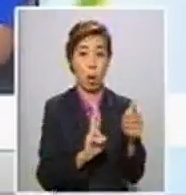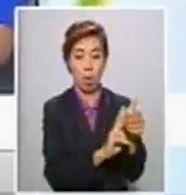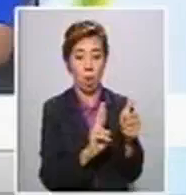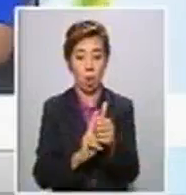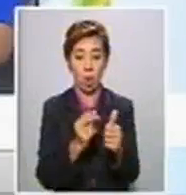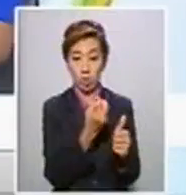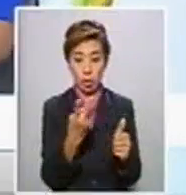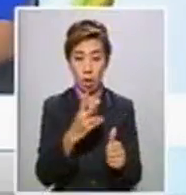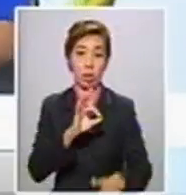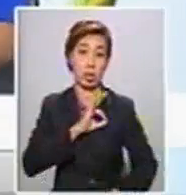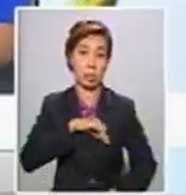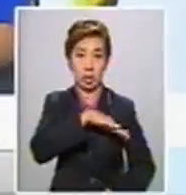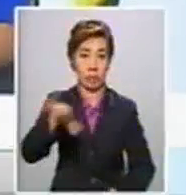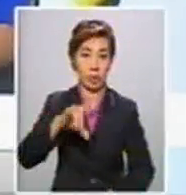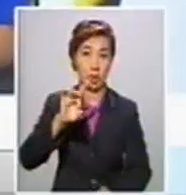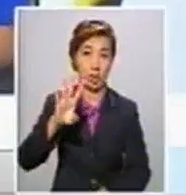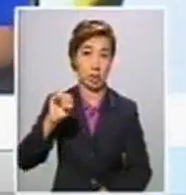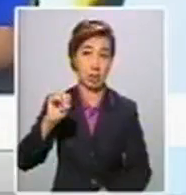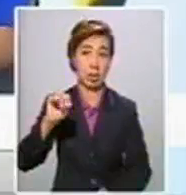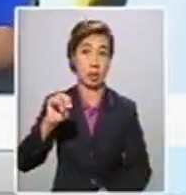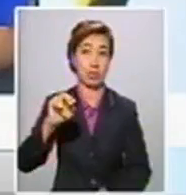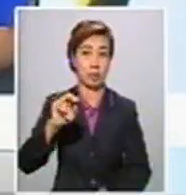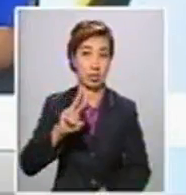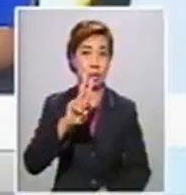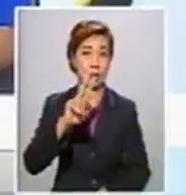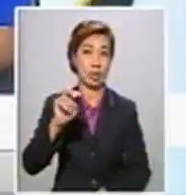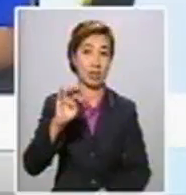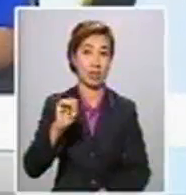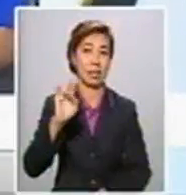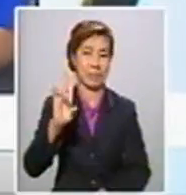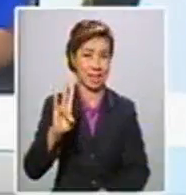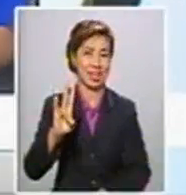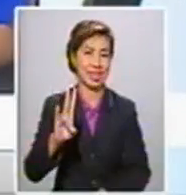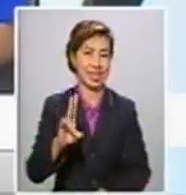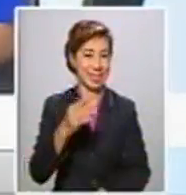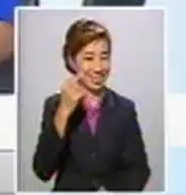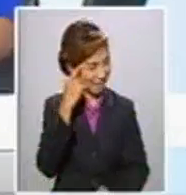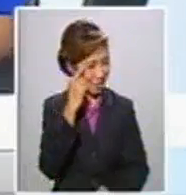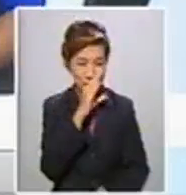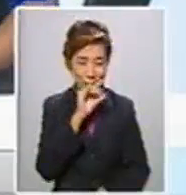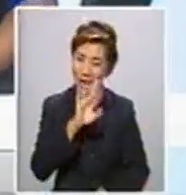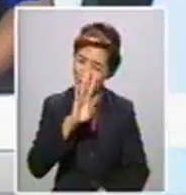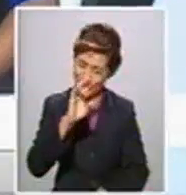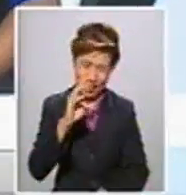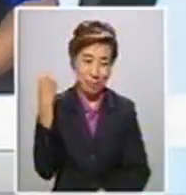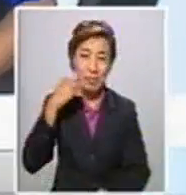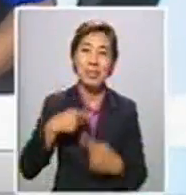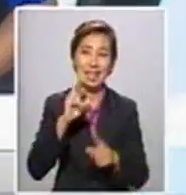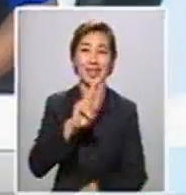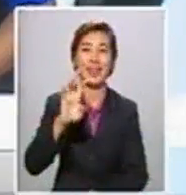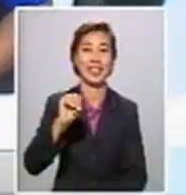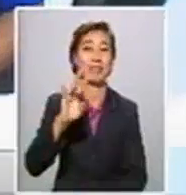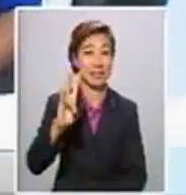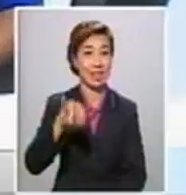ะฮะแล้วก็สมาชิกเนี่ย147ก็รวมแล้วก็ 247 เออ247พูดเป็นอะไรเนี่ยครับ ค่ะก็หลาย